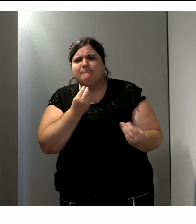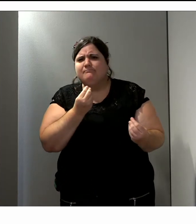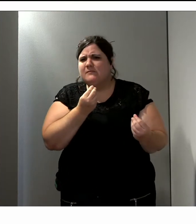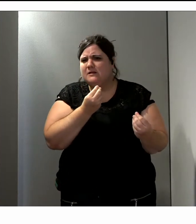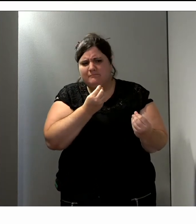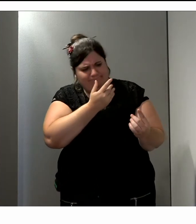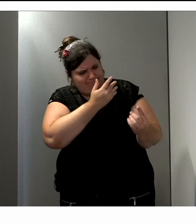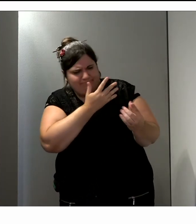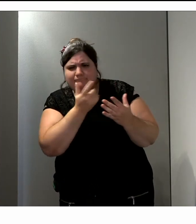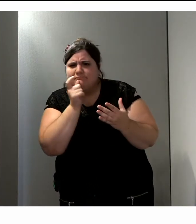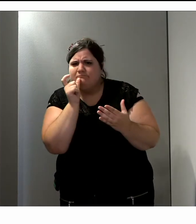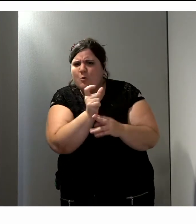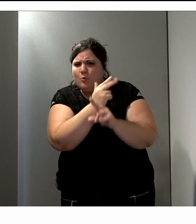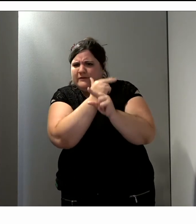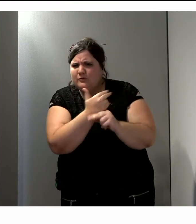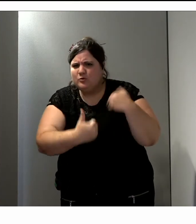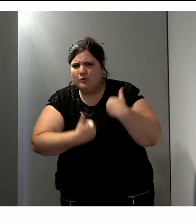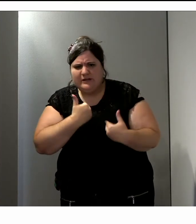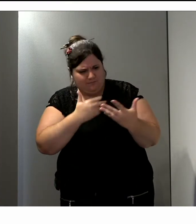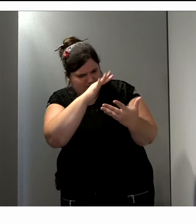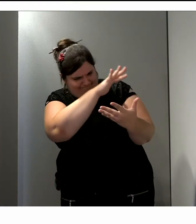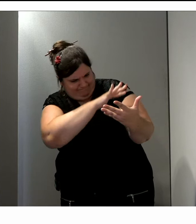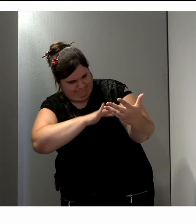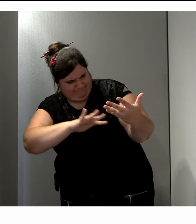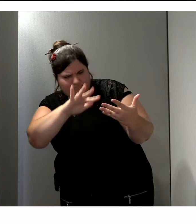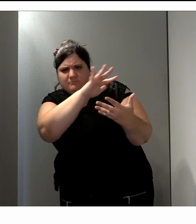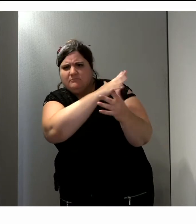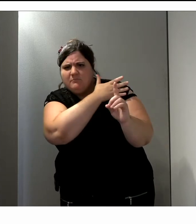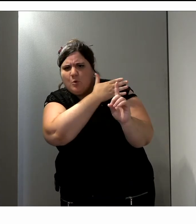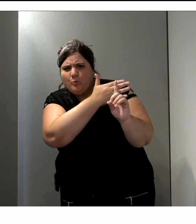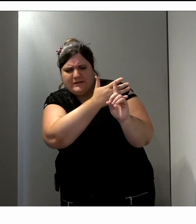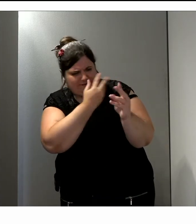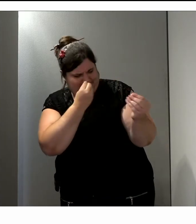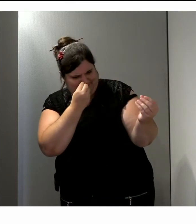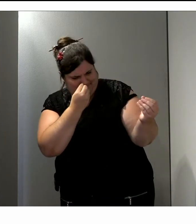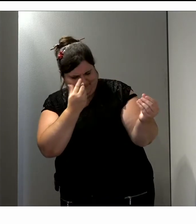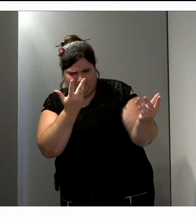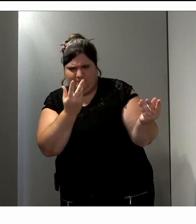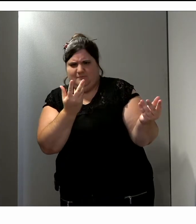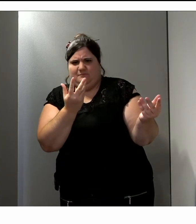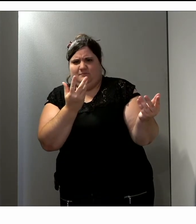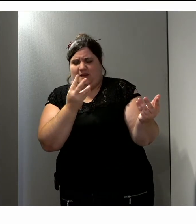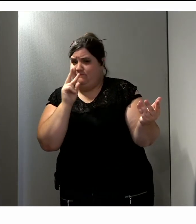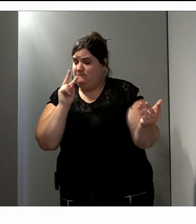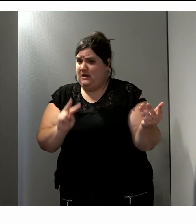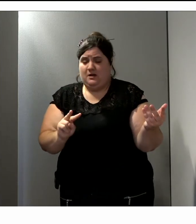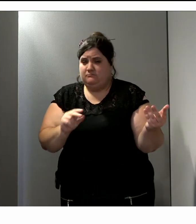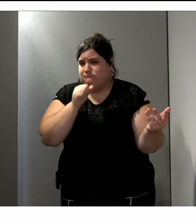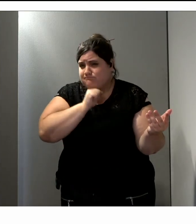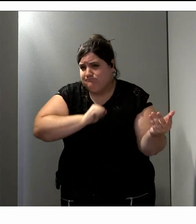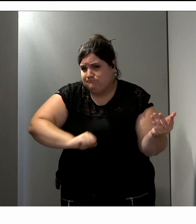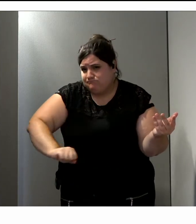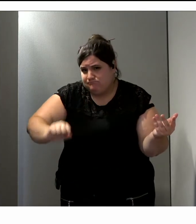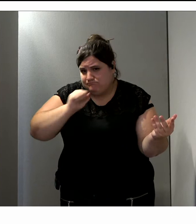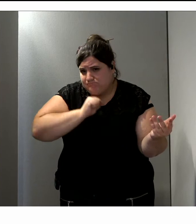de cette définition je vois qui